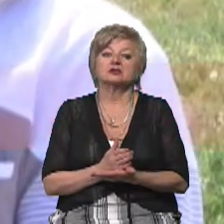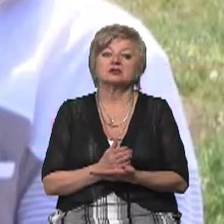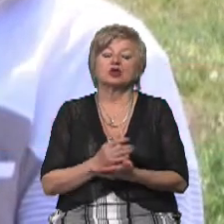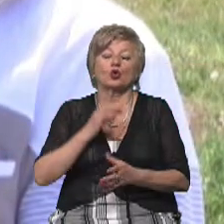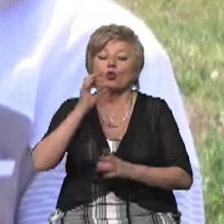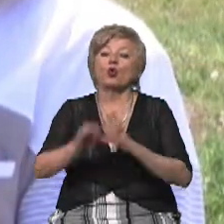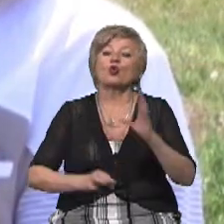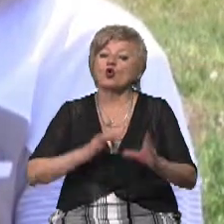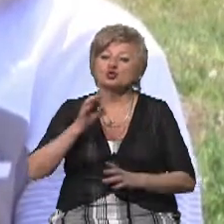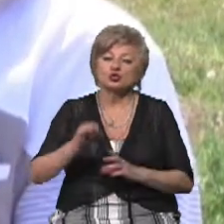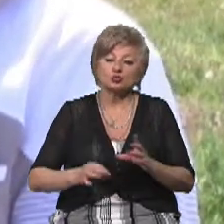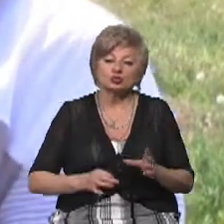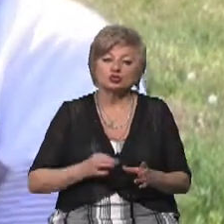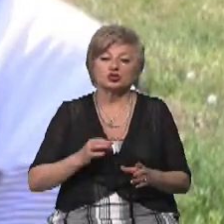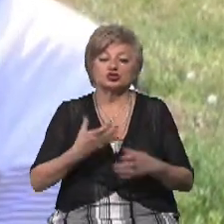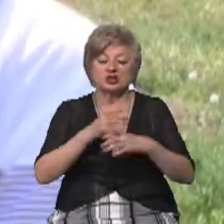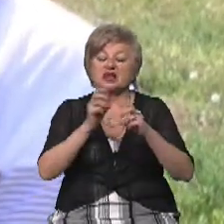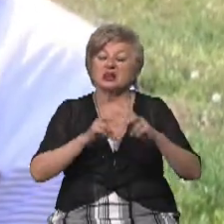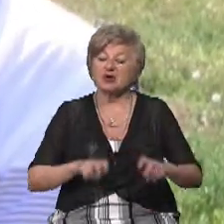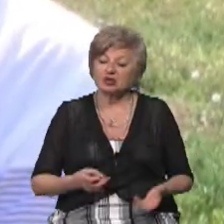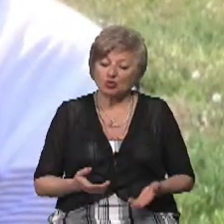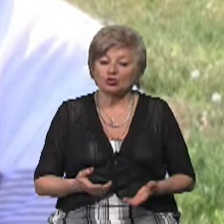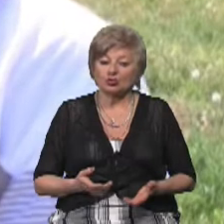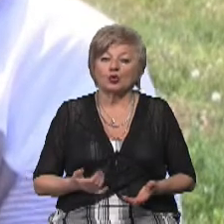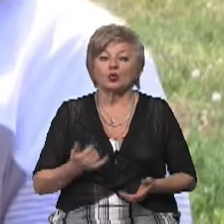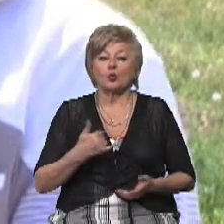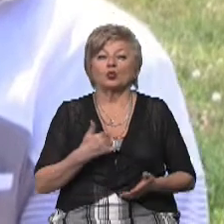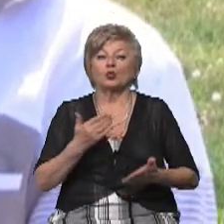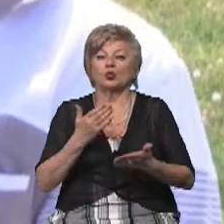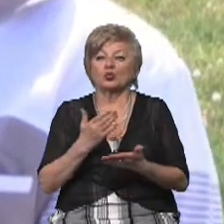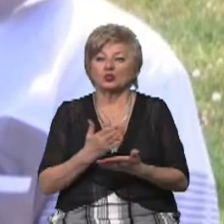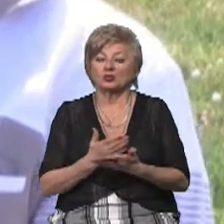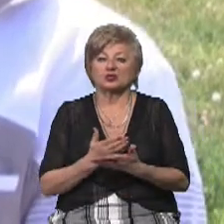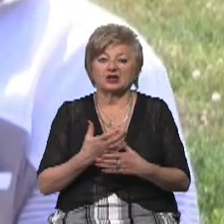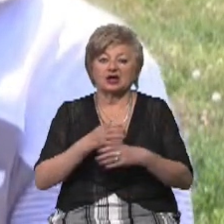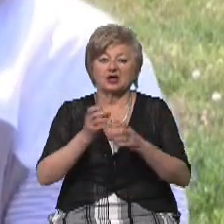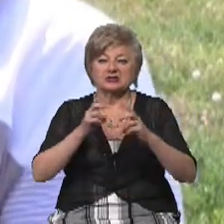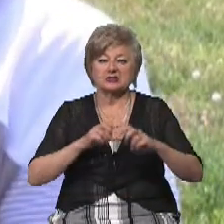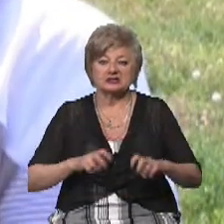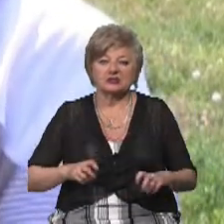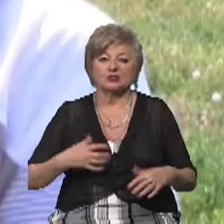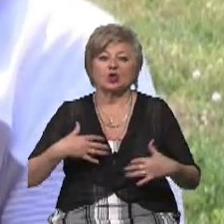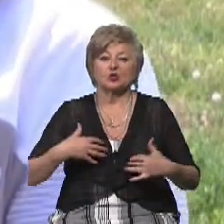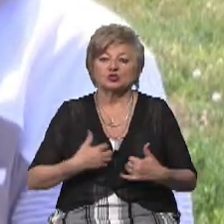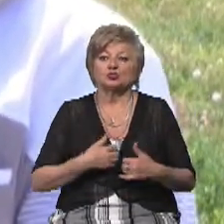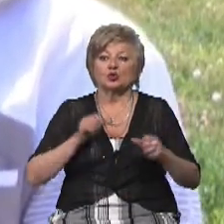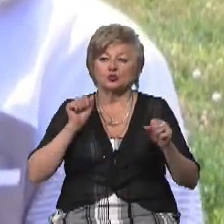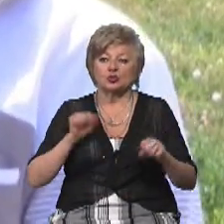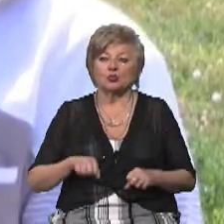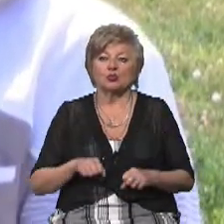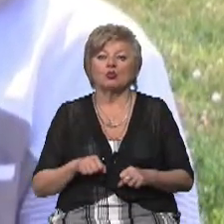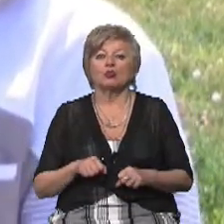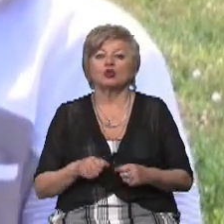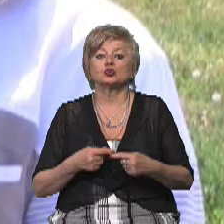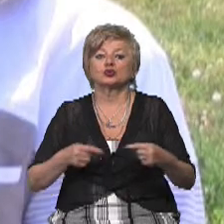круглодобова лабораторія. У нас є така лабораторія пересувна, яка може поїхати в будь-яку